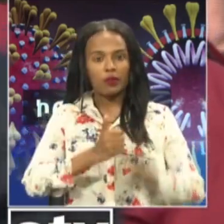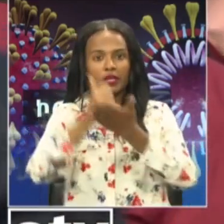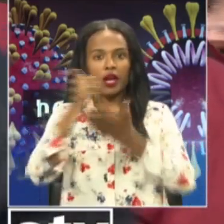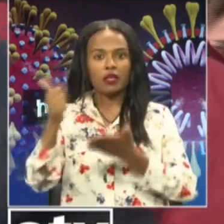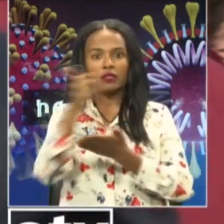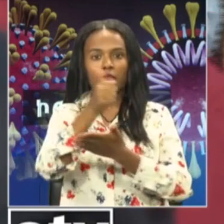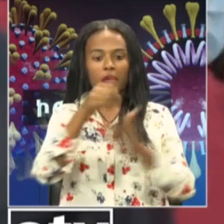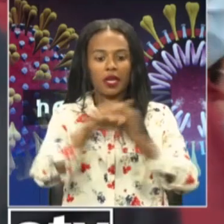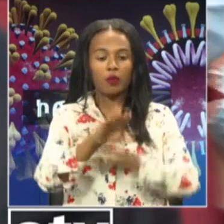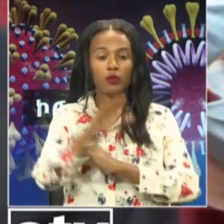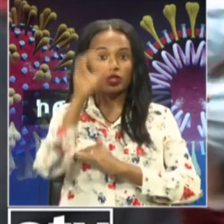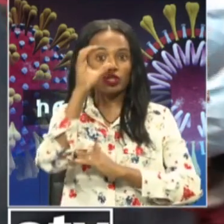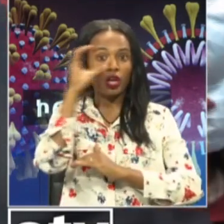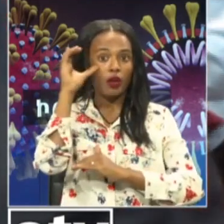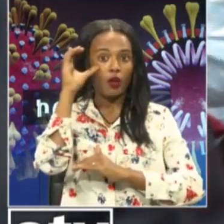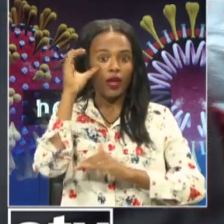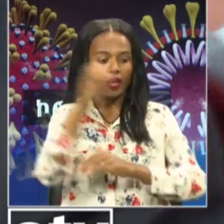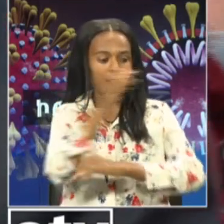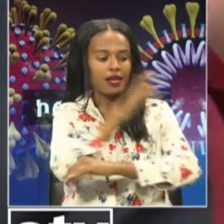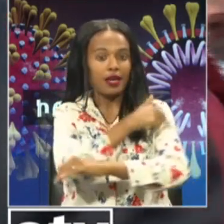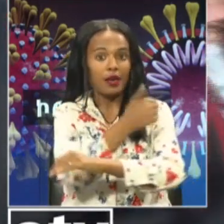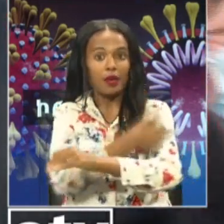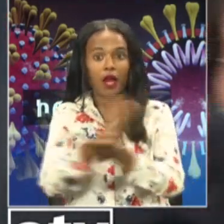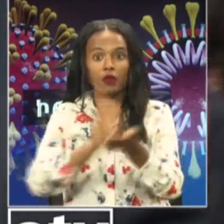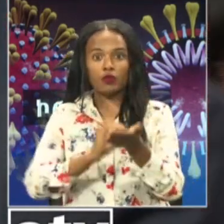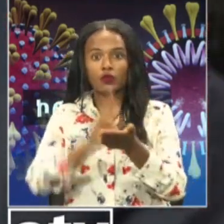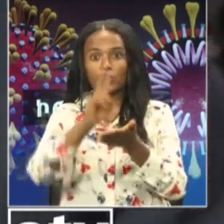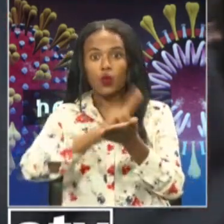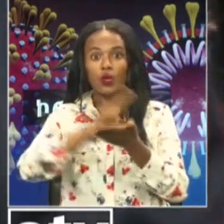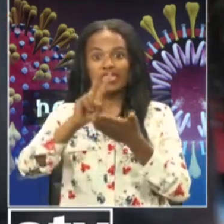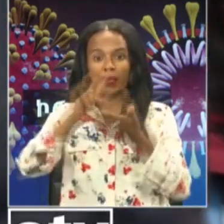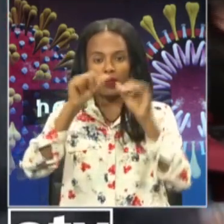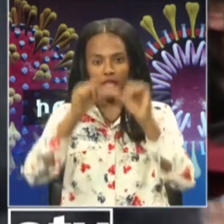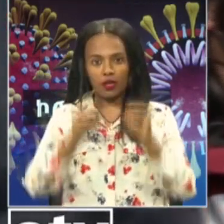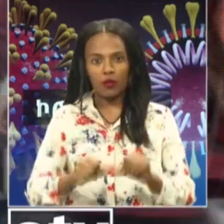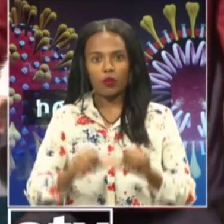አበባ የገቡት ቻይናውያን የህክምና ዶክተሮች ለሁለት ሳምንት ያህል እንደሚቆዩም ነው የተነገረው።